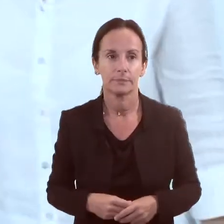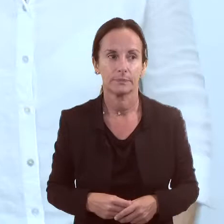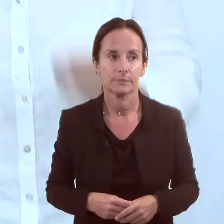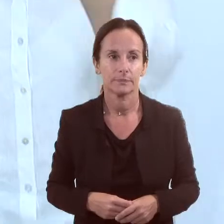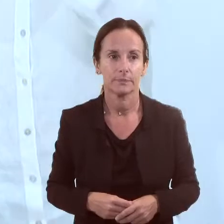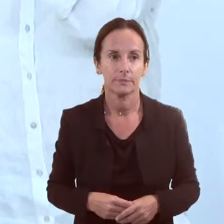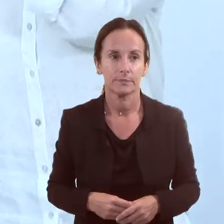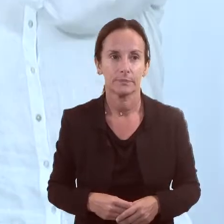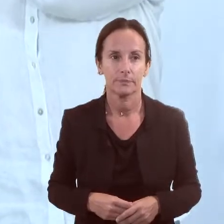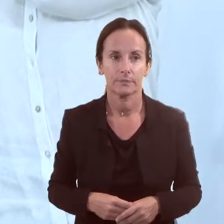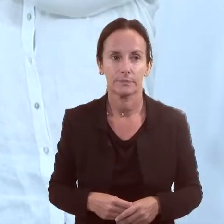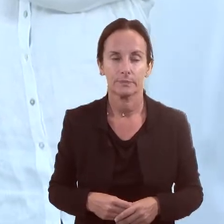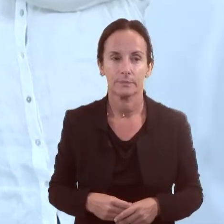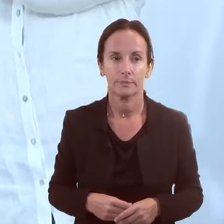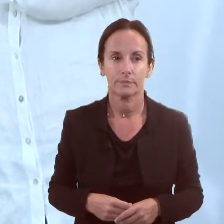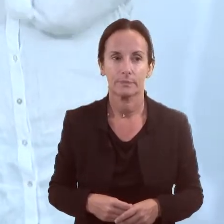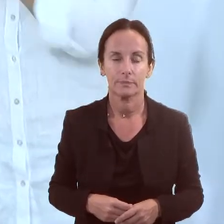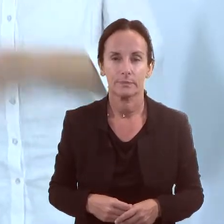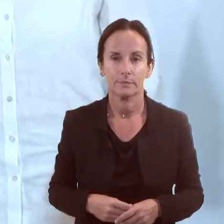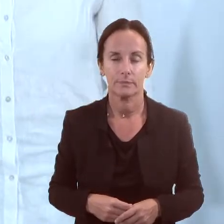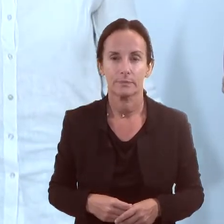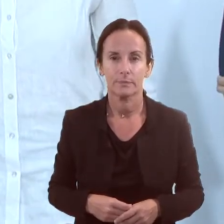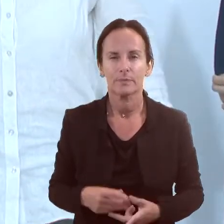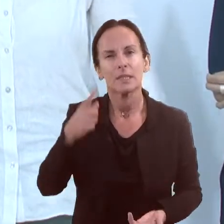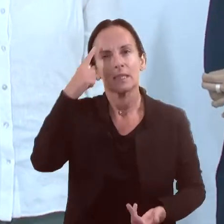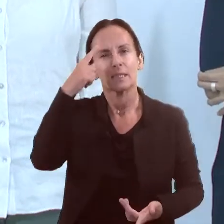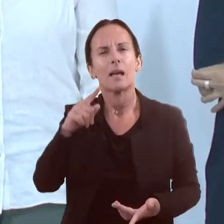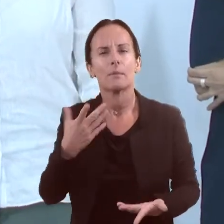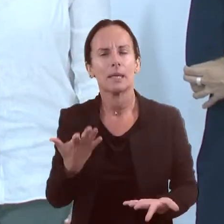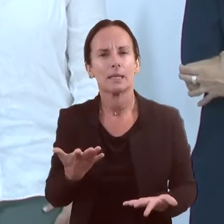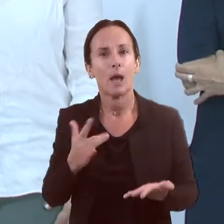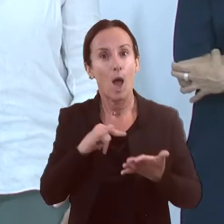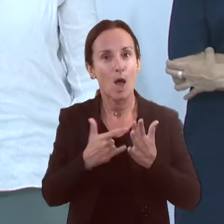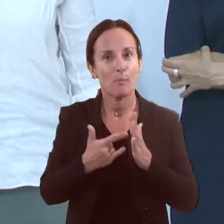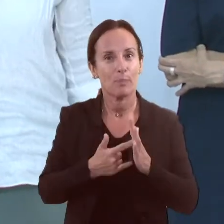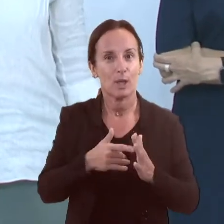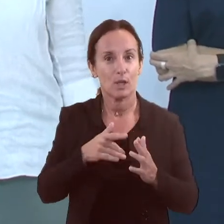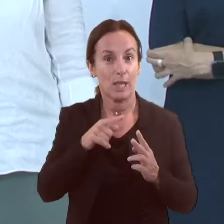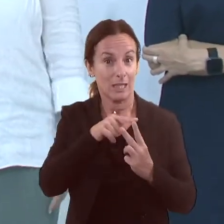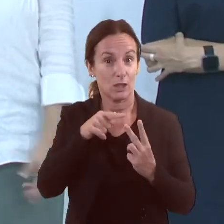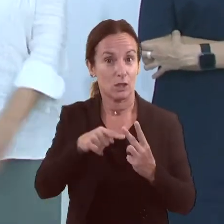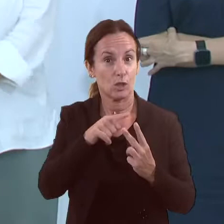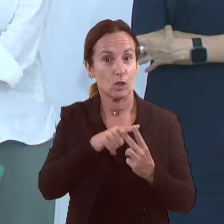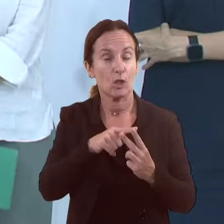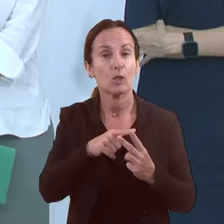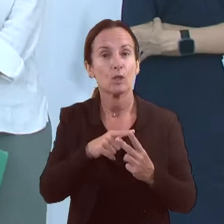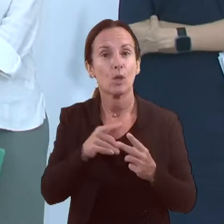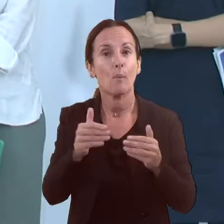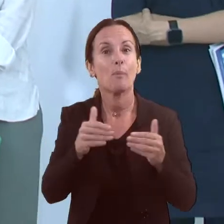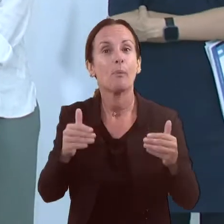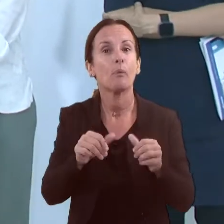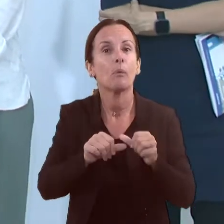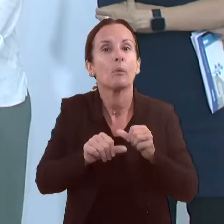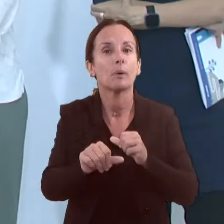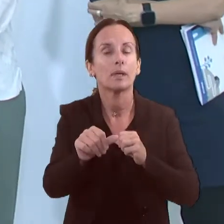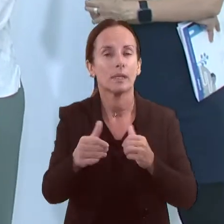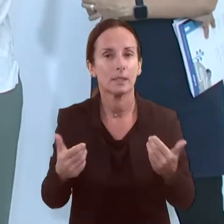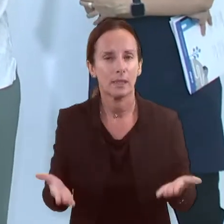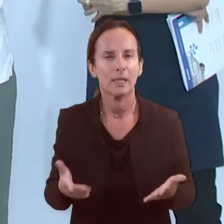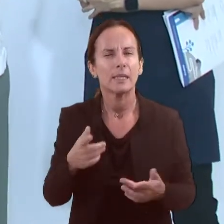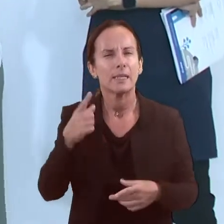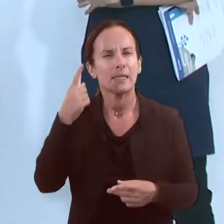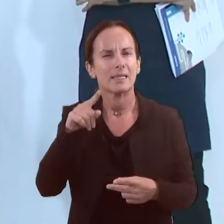També volia saber quan es començaran a posar en marxa aquests projectes i després també volia saber si està quantificada quantes persones sense llar hi ha aquí a